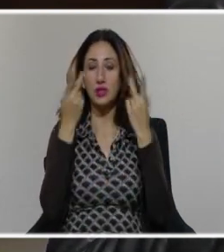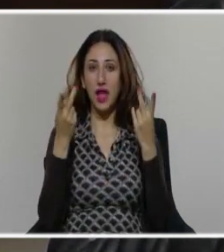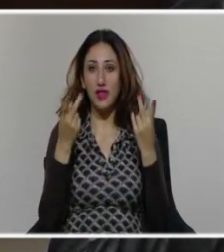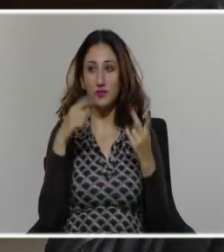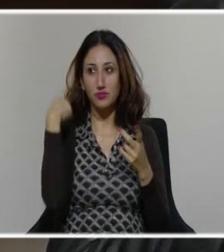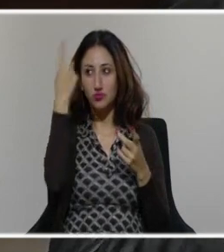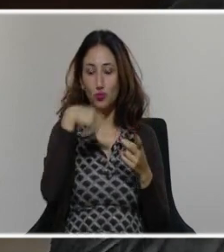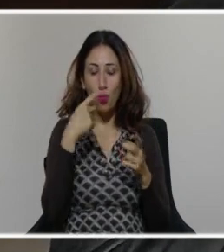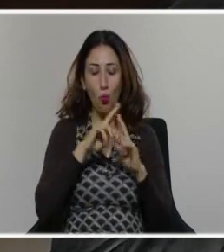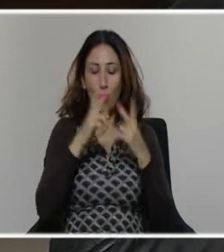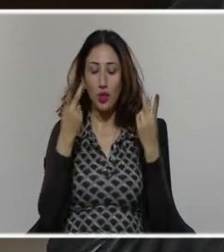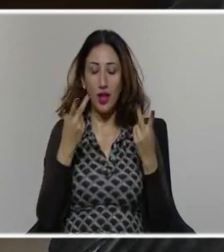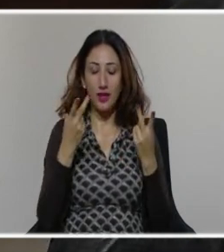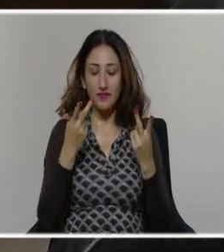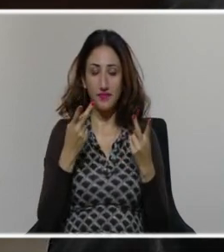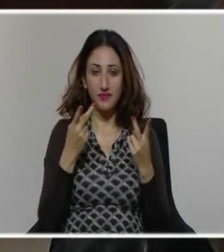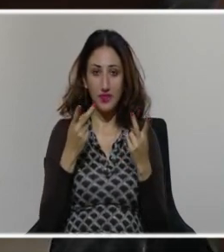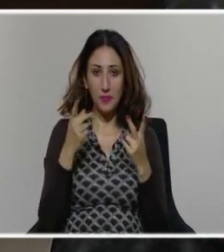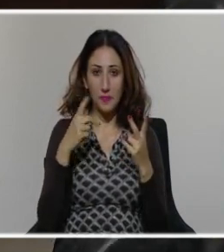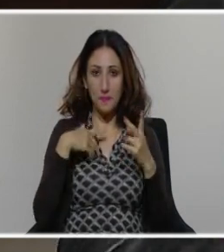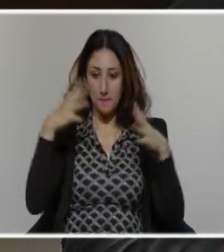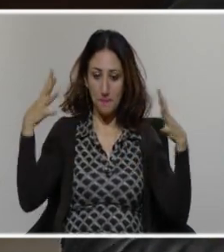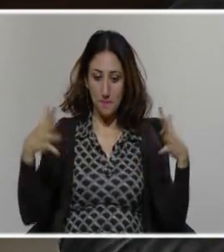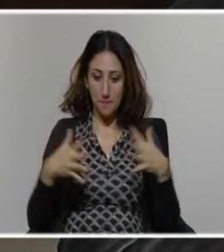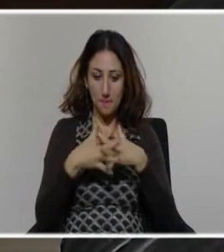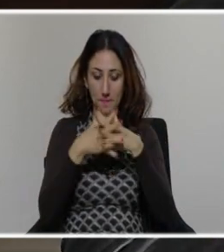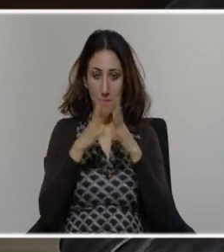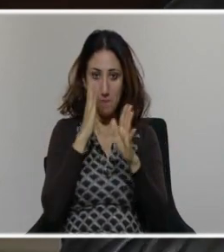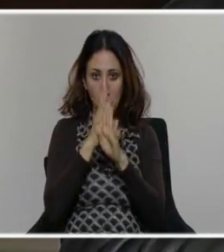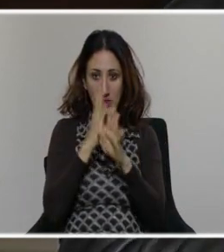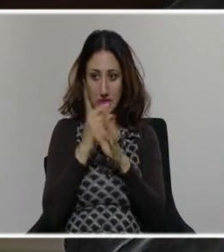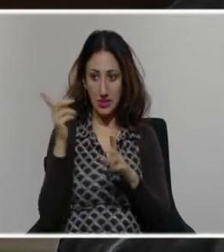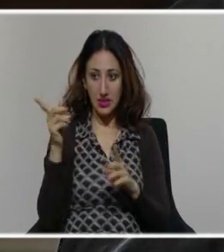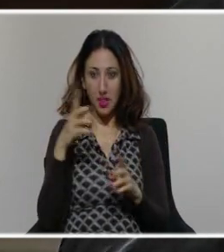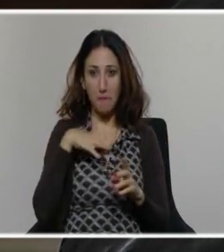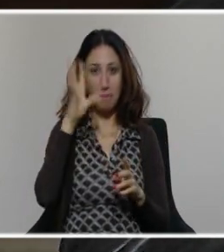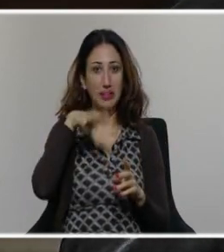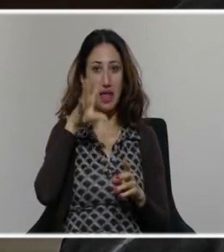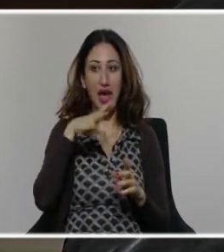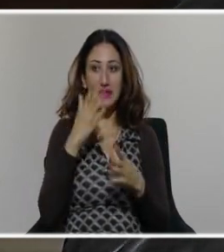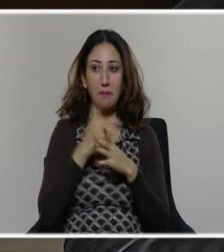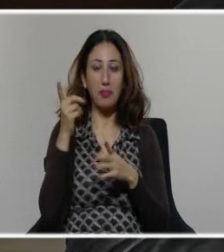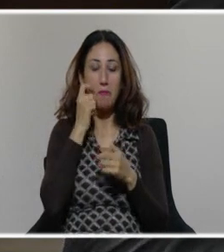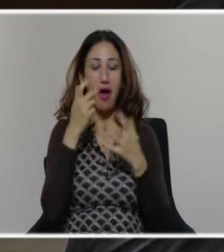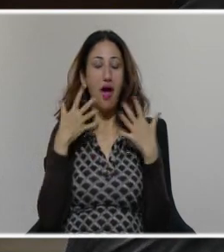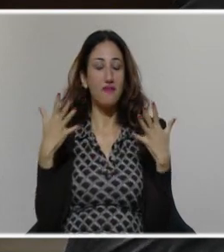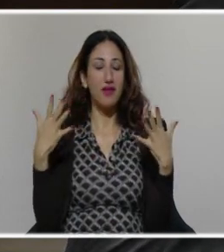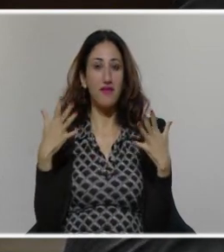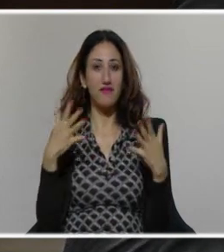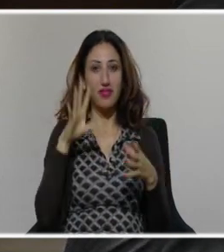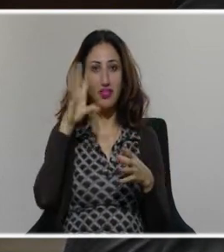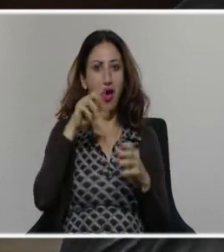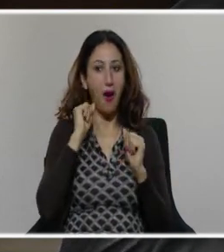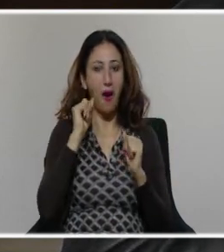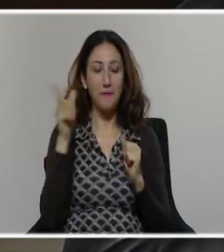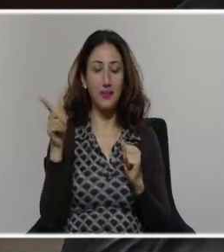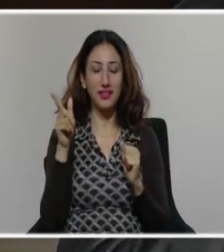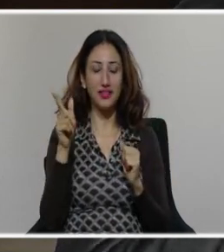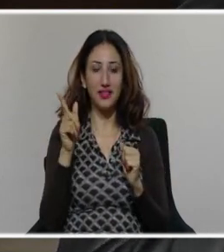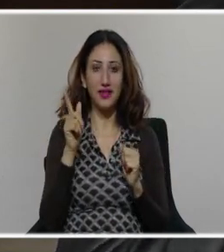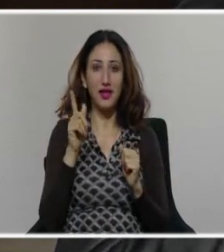شخصيات المسلسل. وكان المشهد اللي بيجمع معظم الممثلين معاه ده كان بيبقى ضحك، ما كانش بيتصور من اول مره خالص.